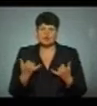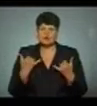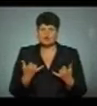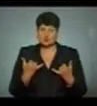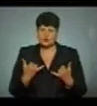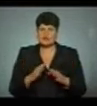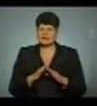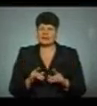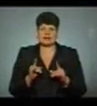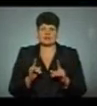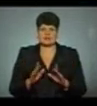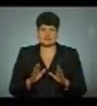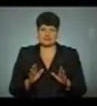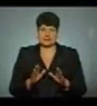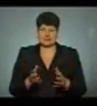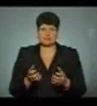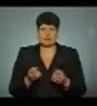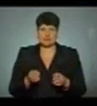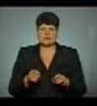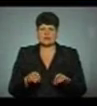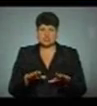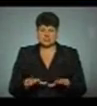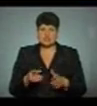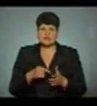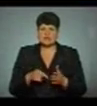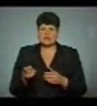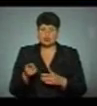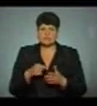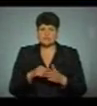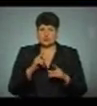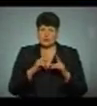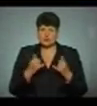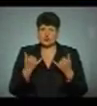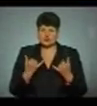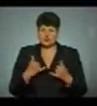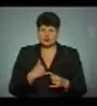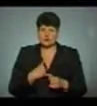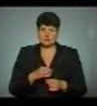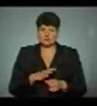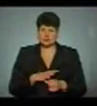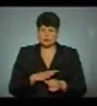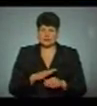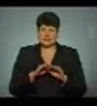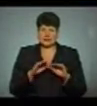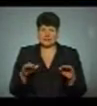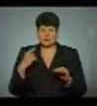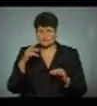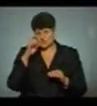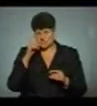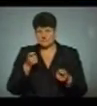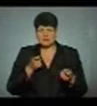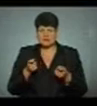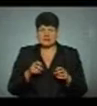не тільки прийнято рішення Тернопільською міською радою. Сьогодні у нас відбулося на рівні обласної державної